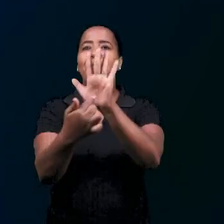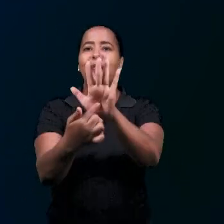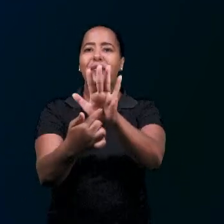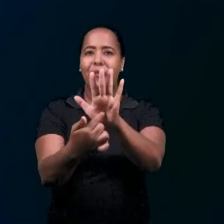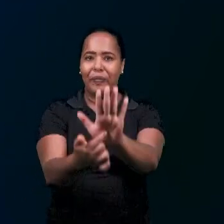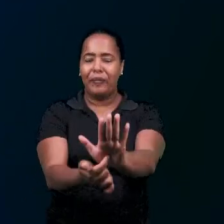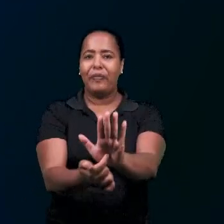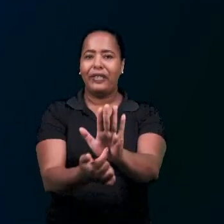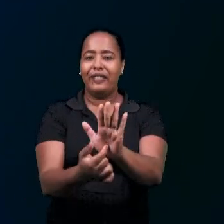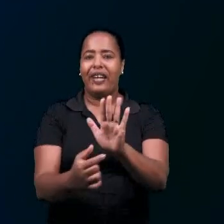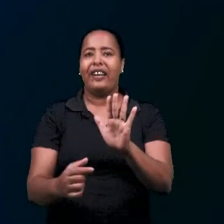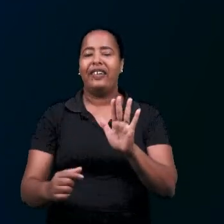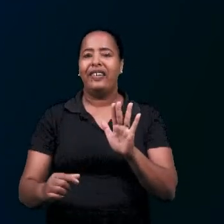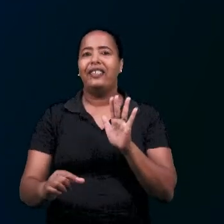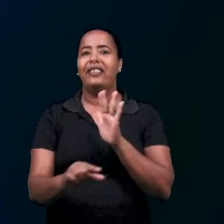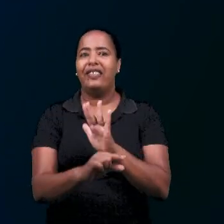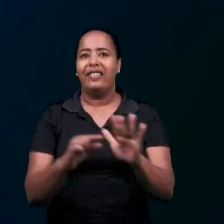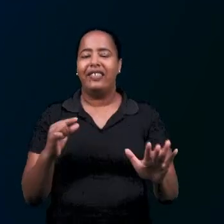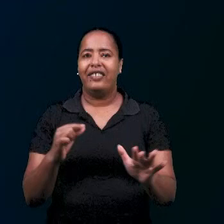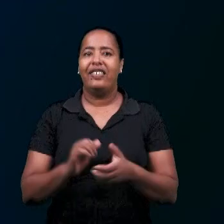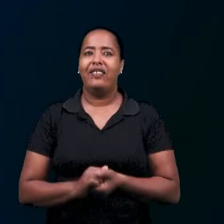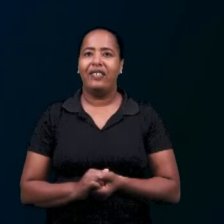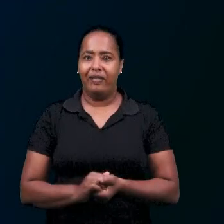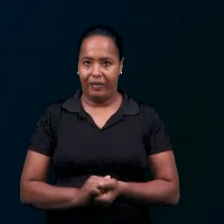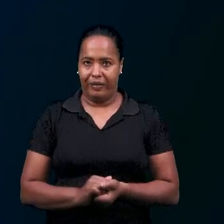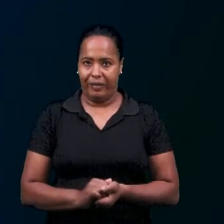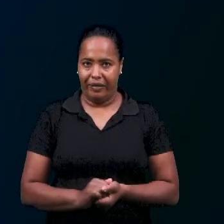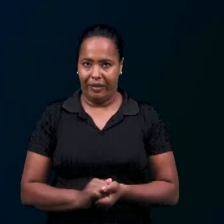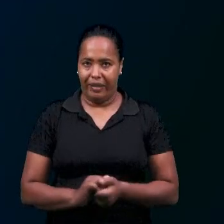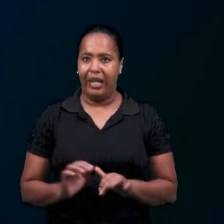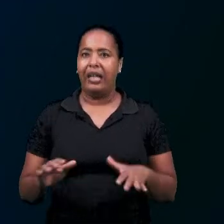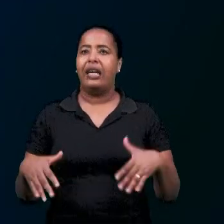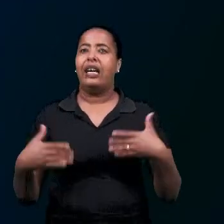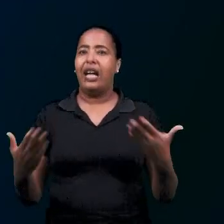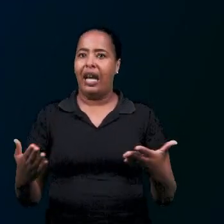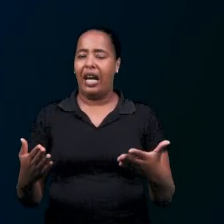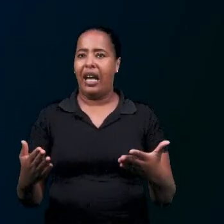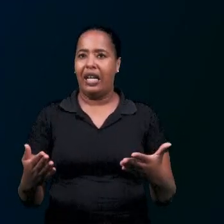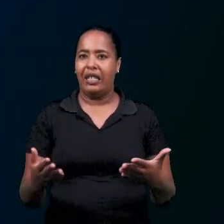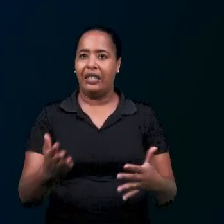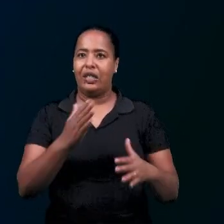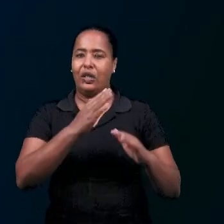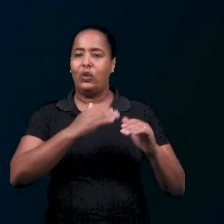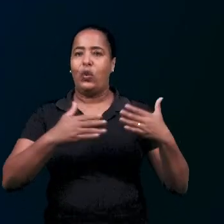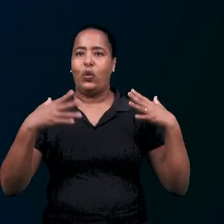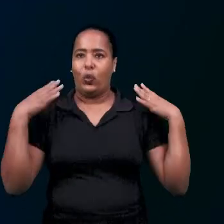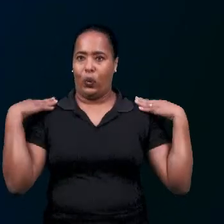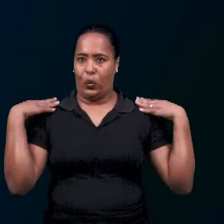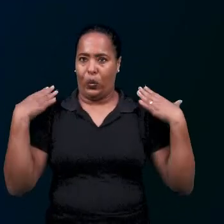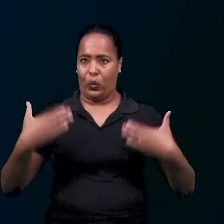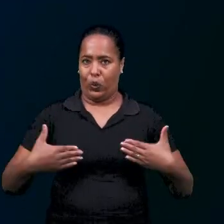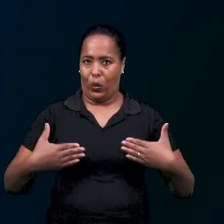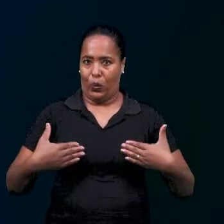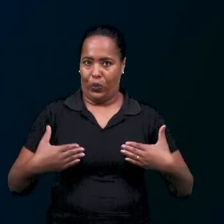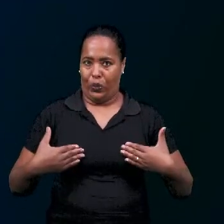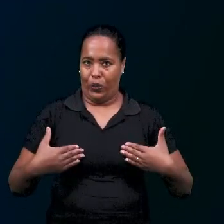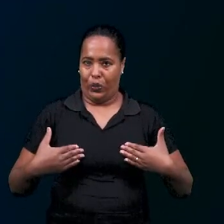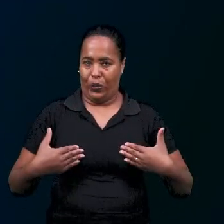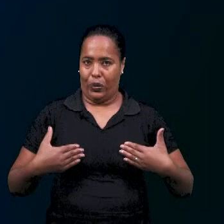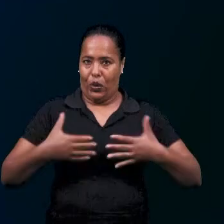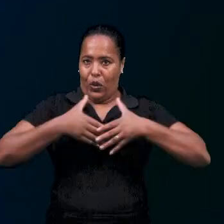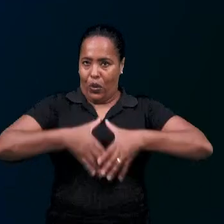Exode 12, 11 qui dit, ainsi donc vous mangerez votre rein saint,